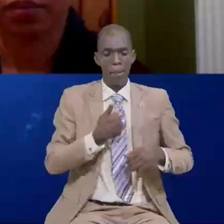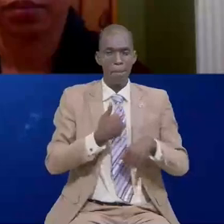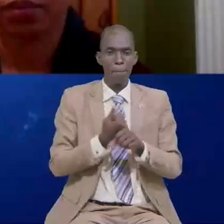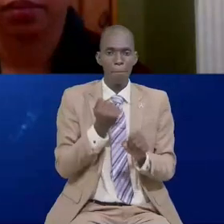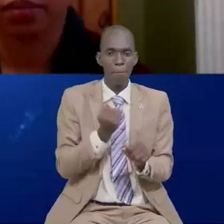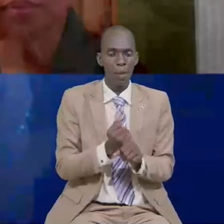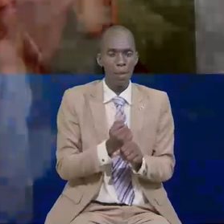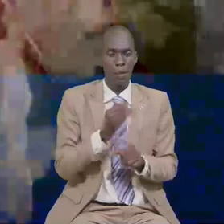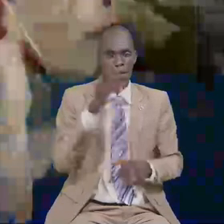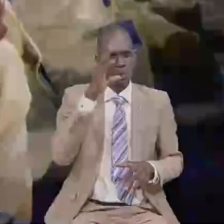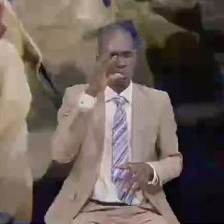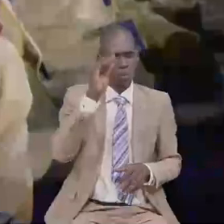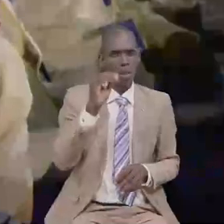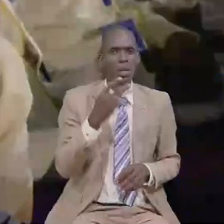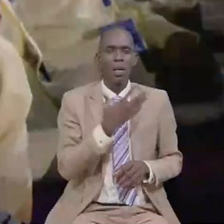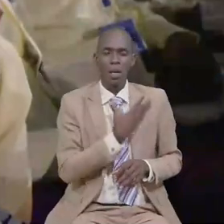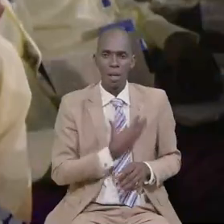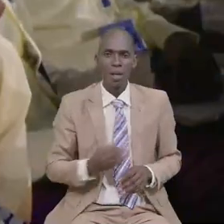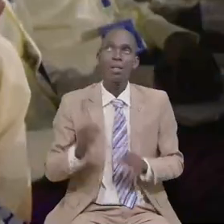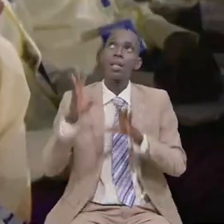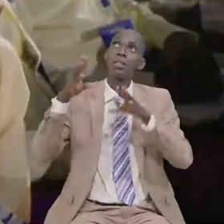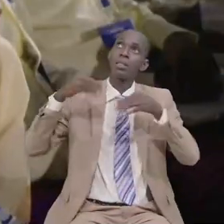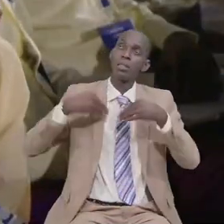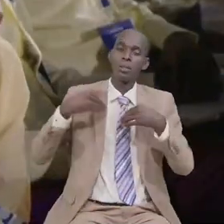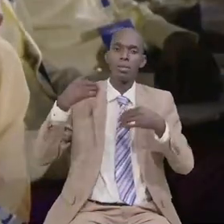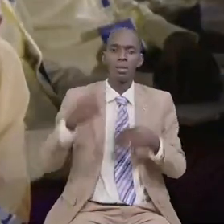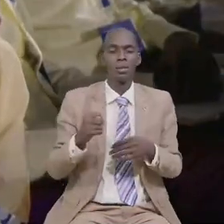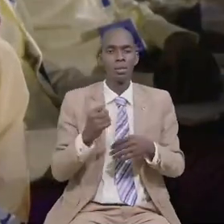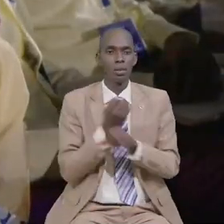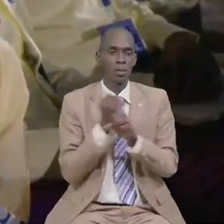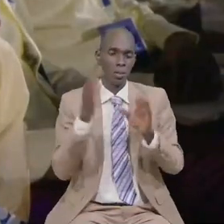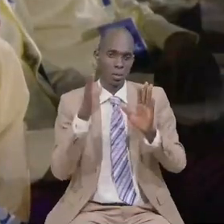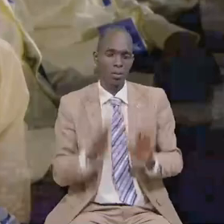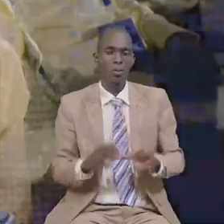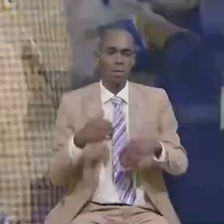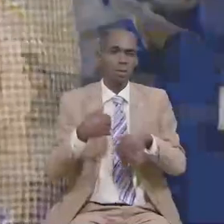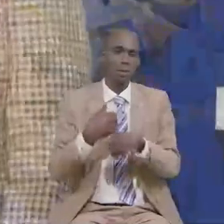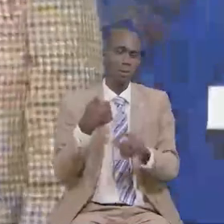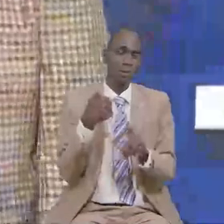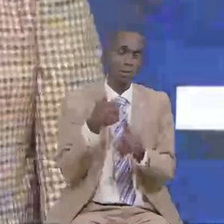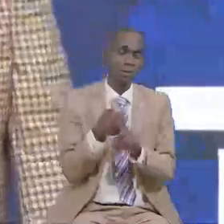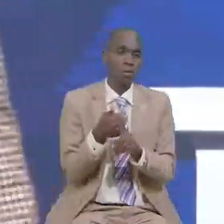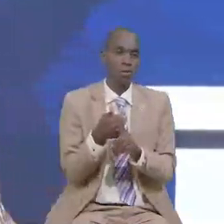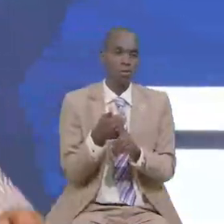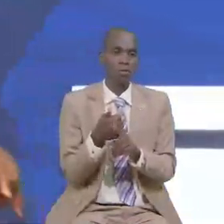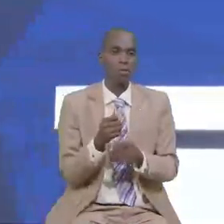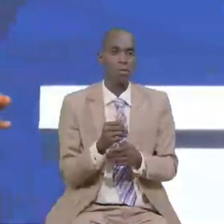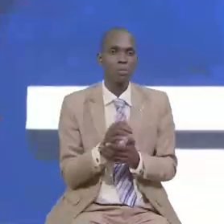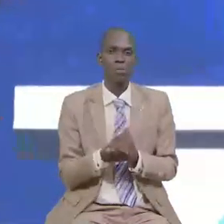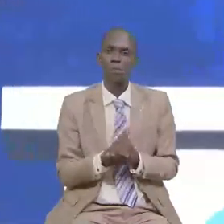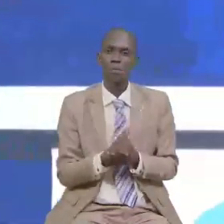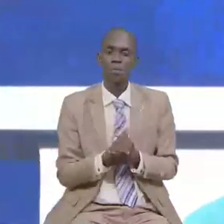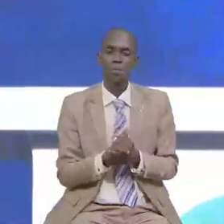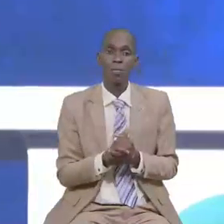Ils doivent abandonner l'homme fabriqué par l'homme pour